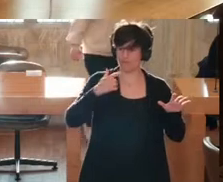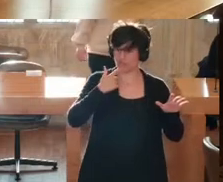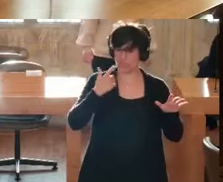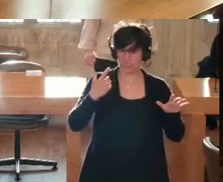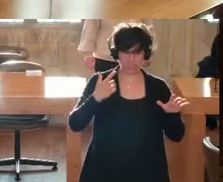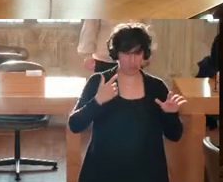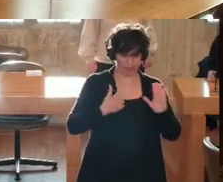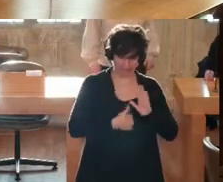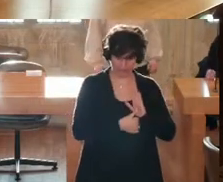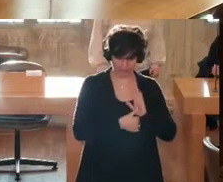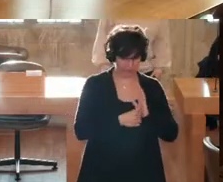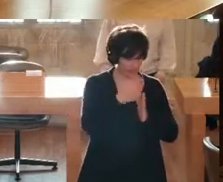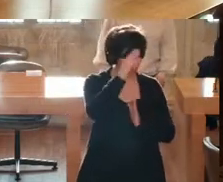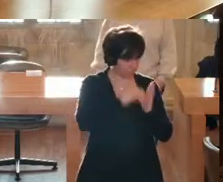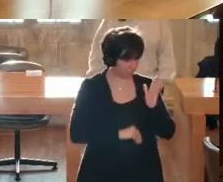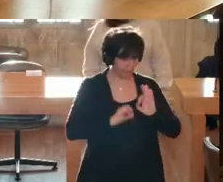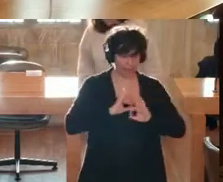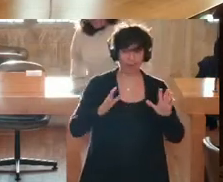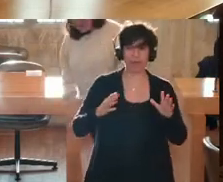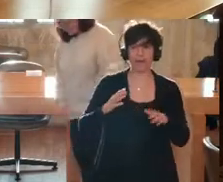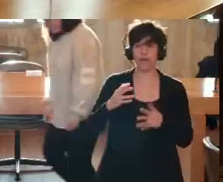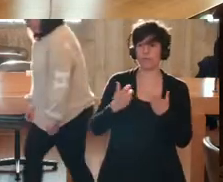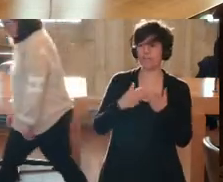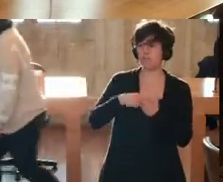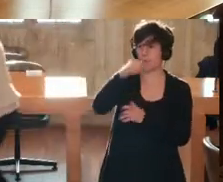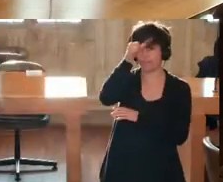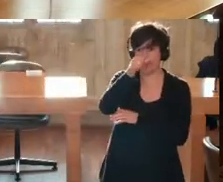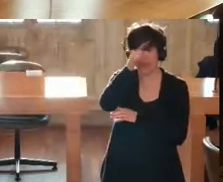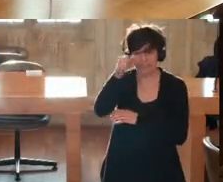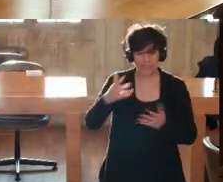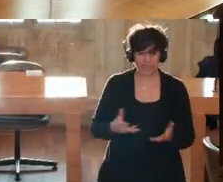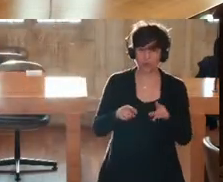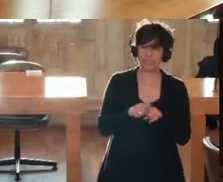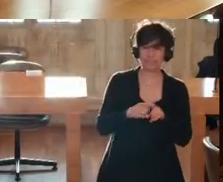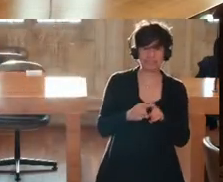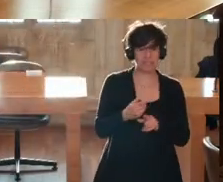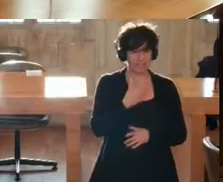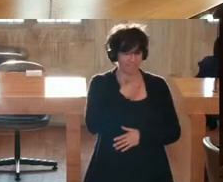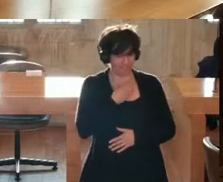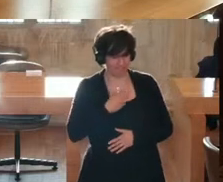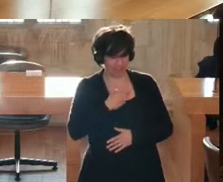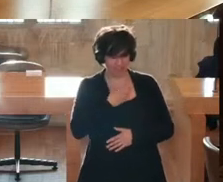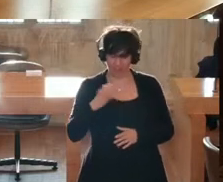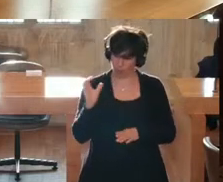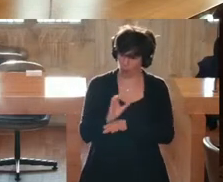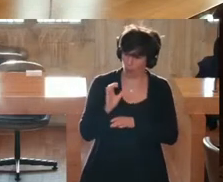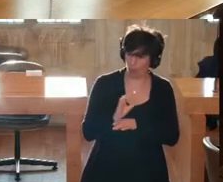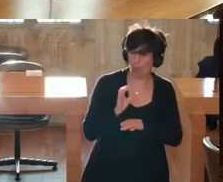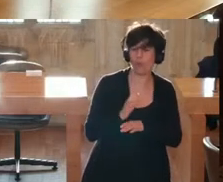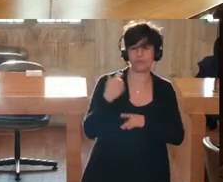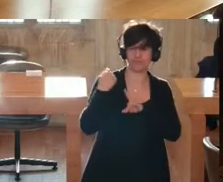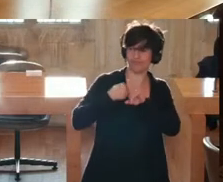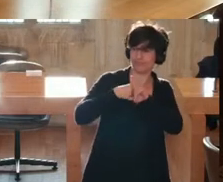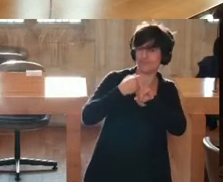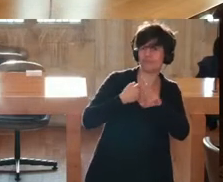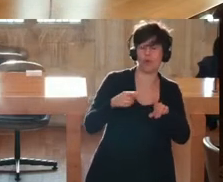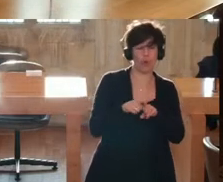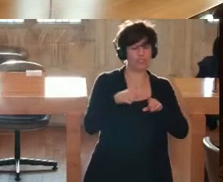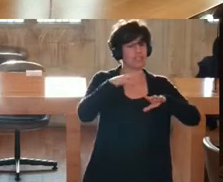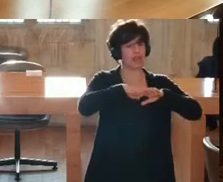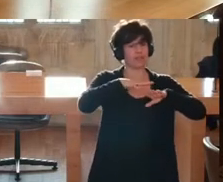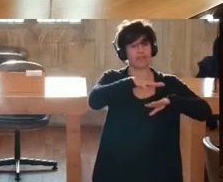civil, parrainage d'enfants, lutte contre la malnutrition, un certain nombre d'actions menées en particulier en faveur des habitants du quartier